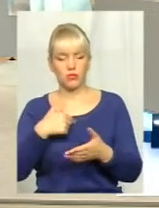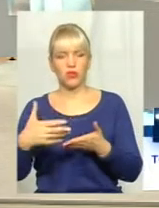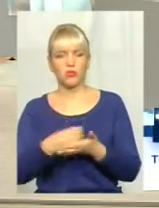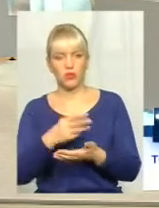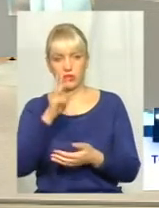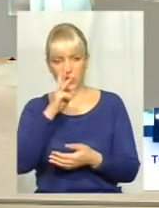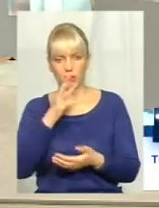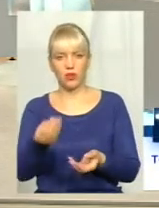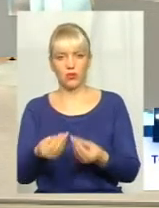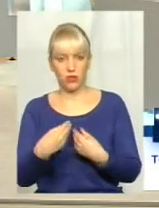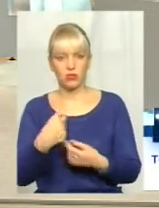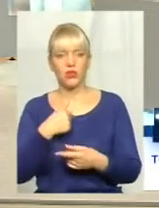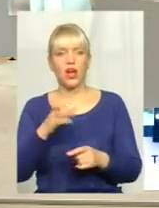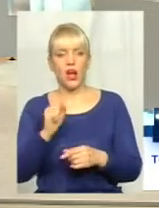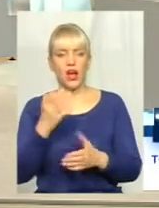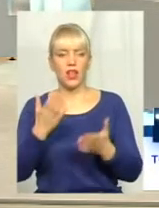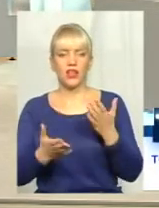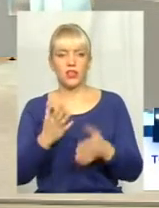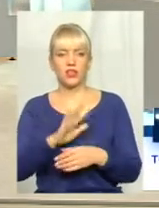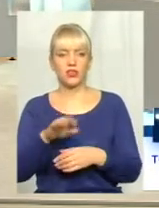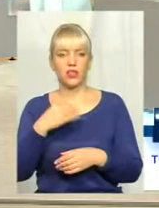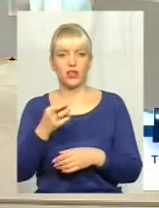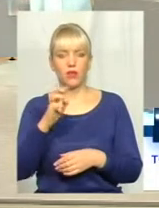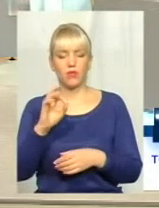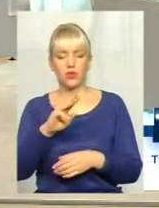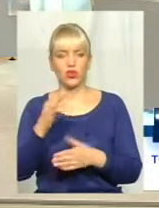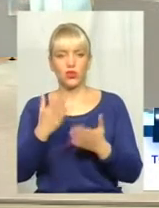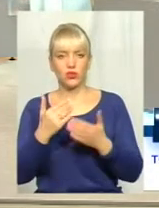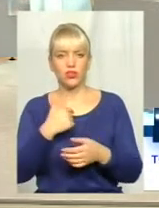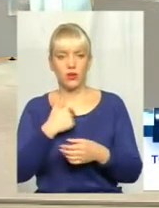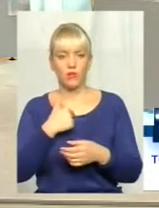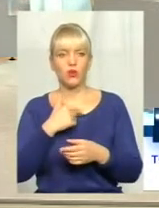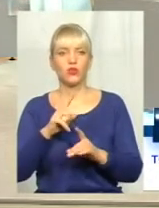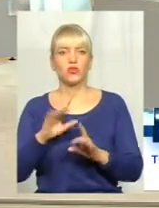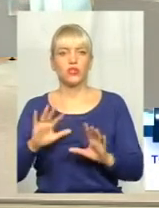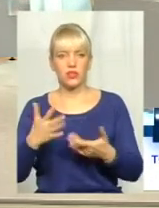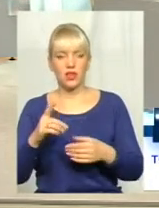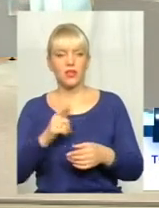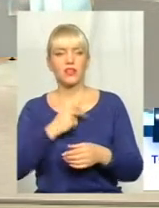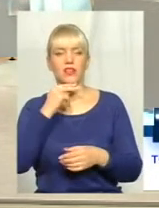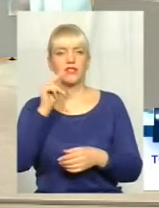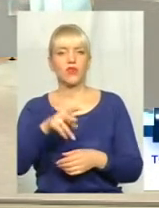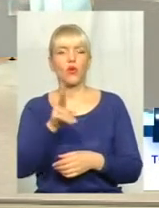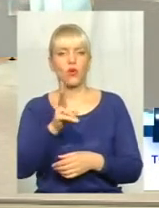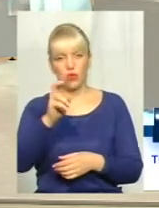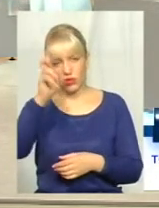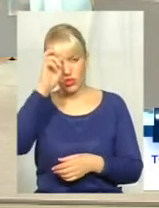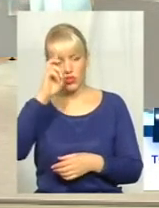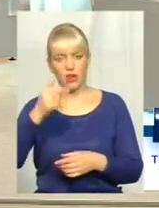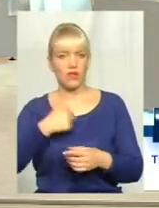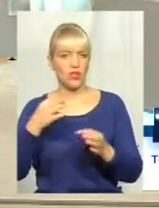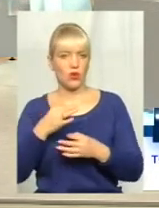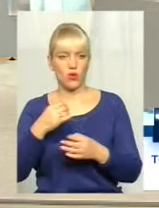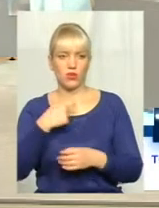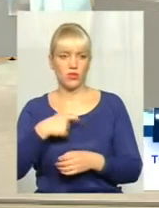гарну зарплату, а завтра він мене звільнить. Але якщо, не дай Боже, що зі мною станеться, я звинувачу кого? Державу. Я нікого не буду думати про себе. От в